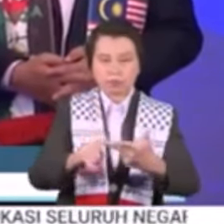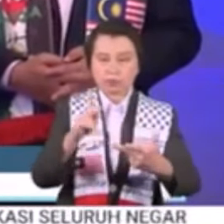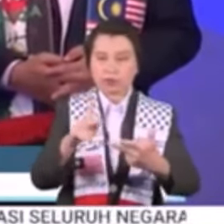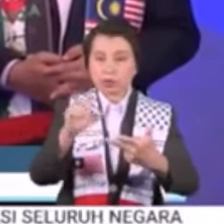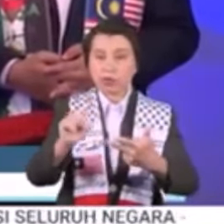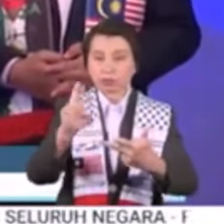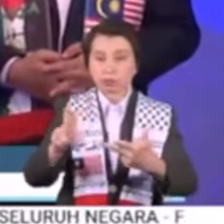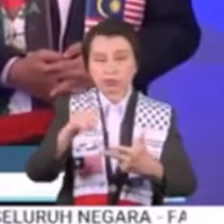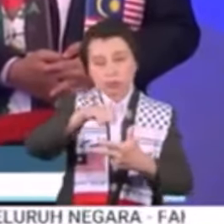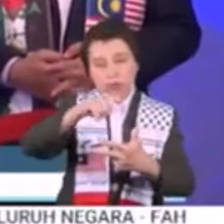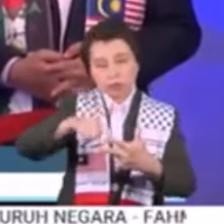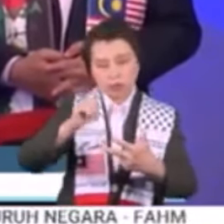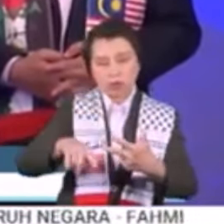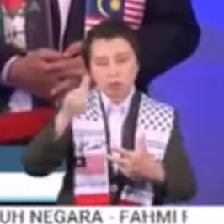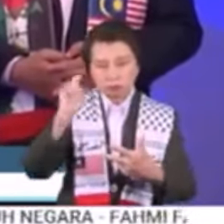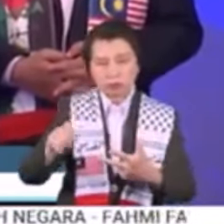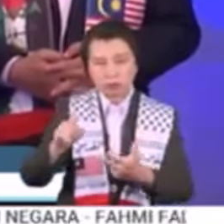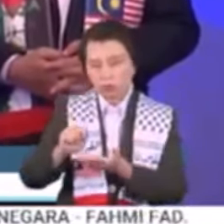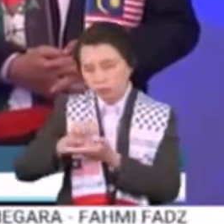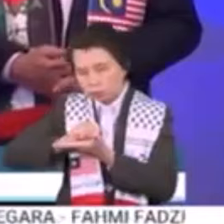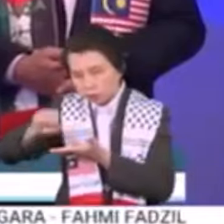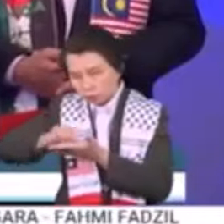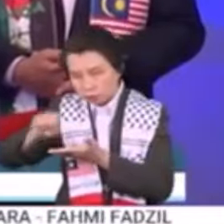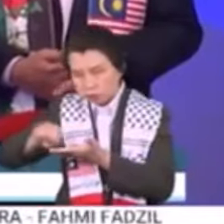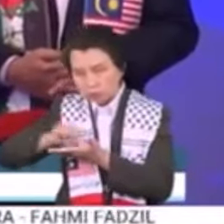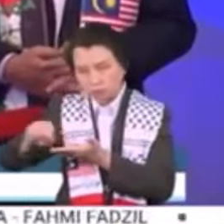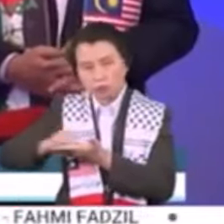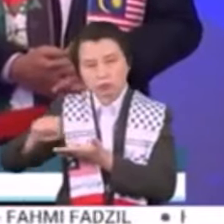KSU harus meminitkan